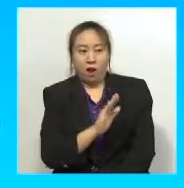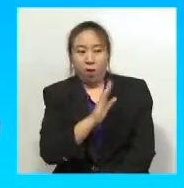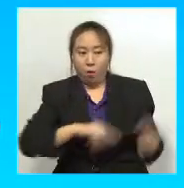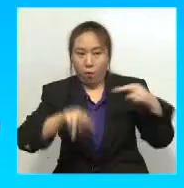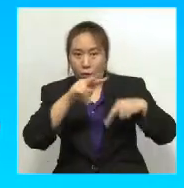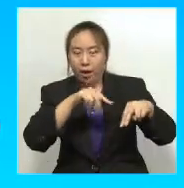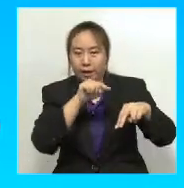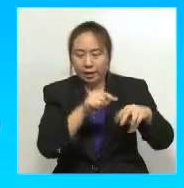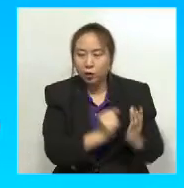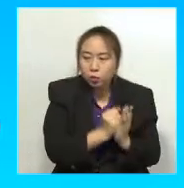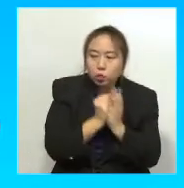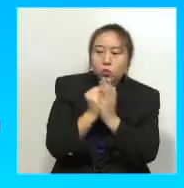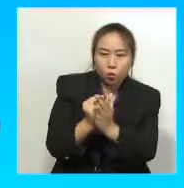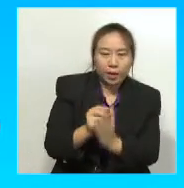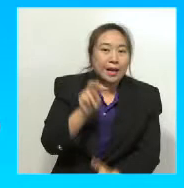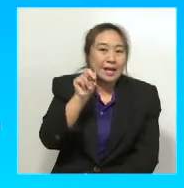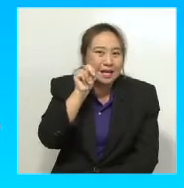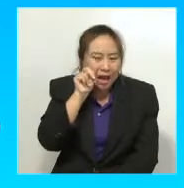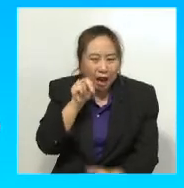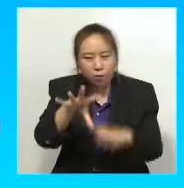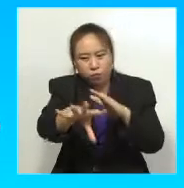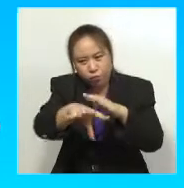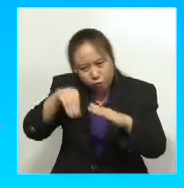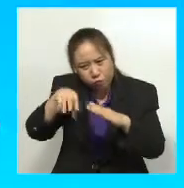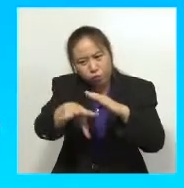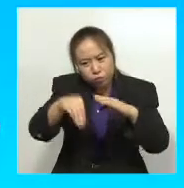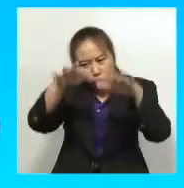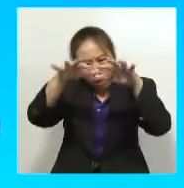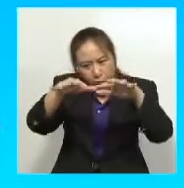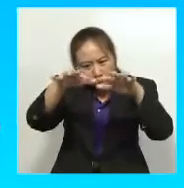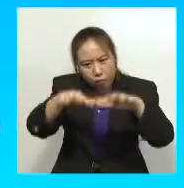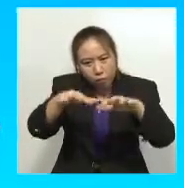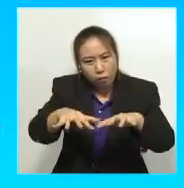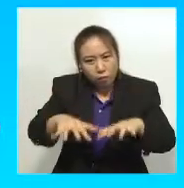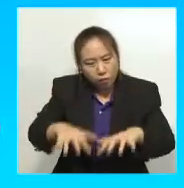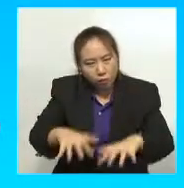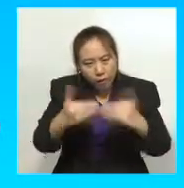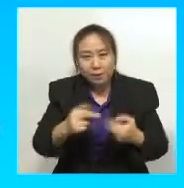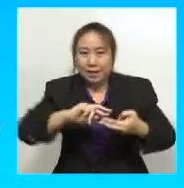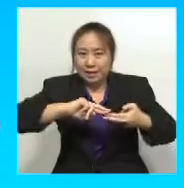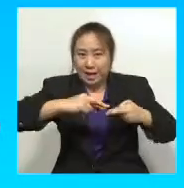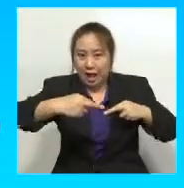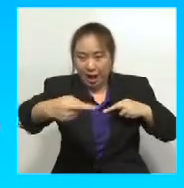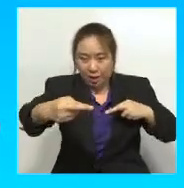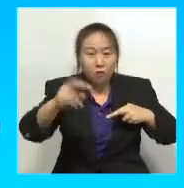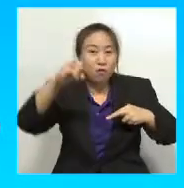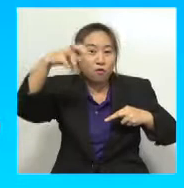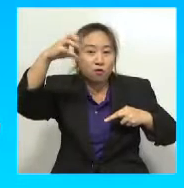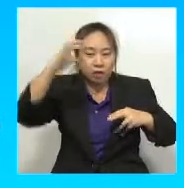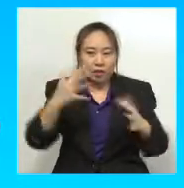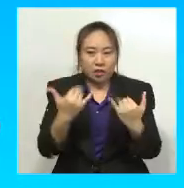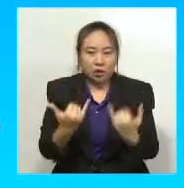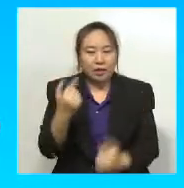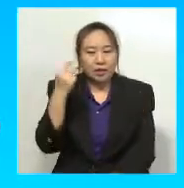ดเนี่ยต้องซัพพอร์ตเขาในการที่จะปั๊มน้ำออกให้ได้ซึ่งเราก็ได้เอาสายไฟทั้งหมดขณะนี้ก็คงจะเริ่มประ